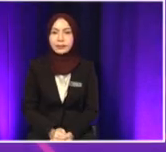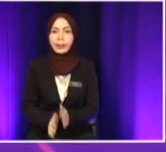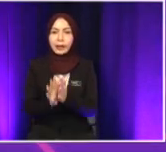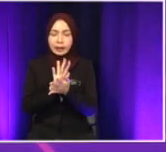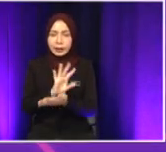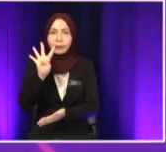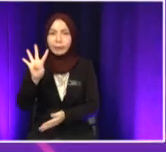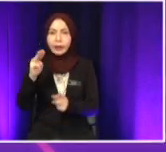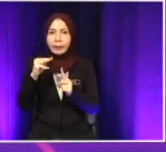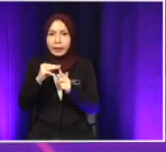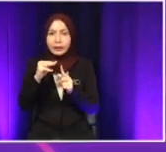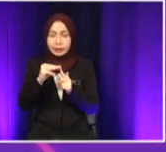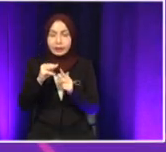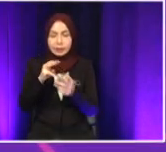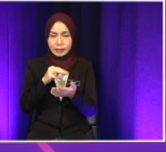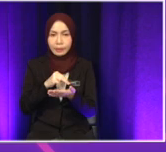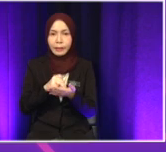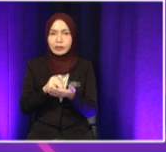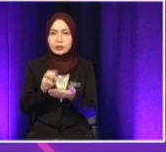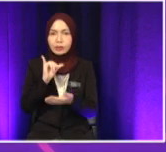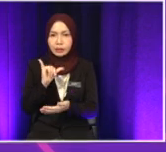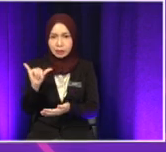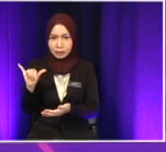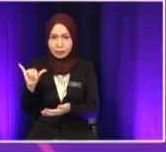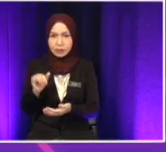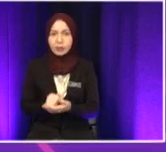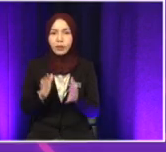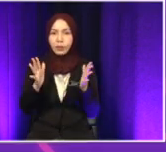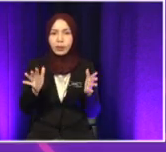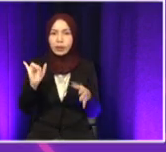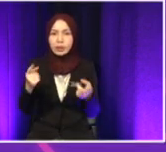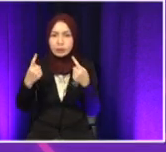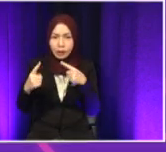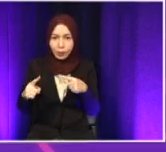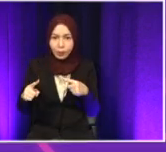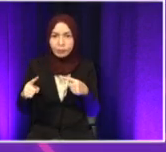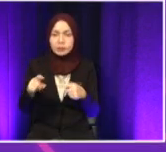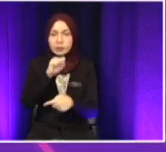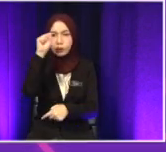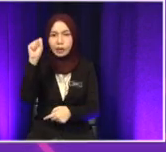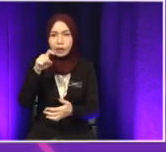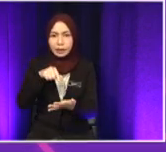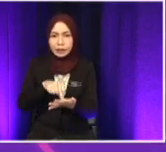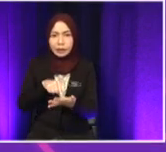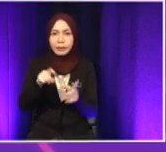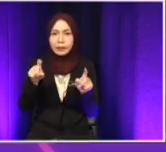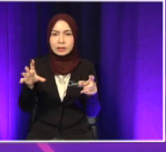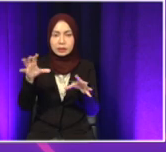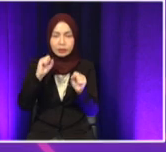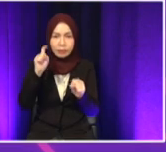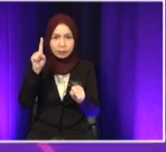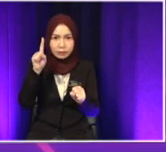bermaksud Jalu nih ya nak menjawab nih kena cari satu markah untuk isi